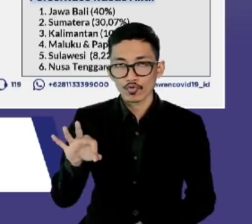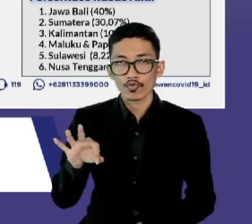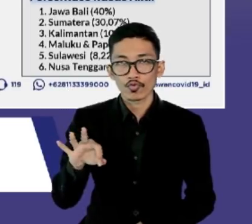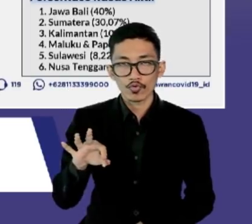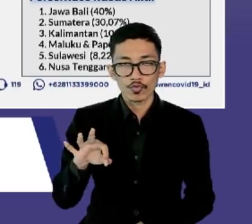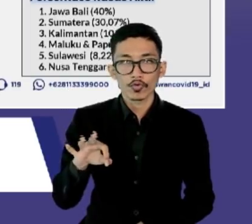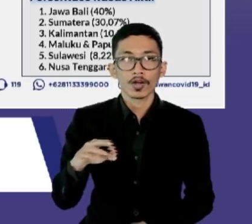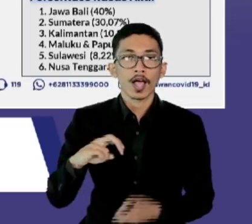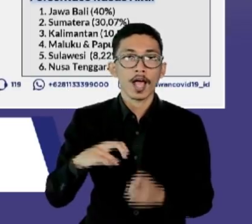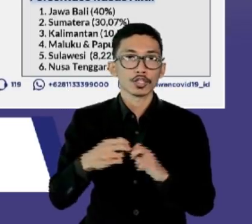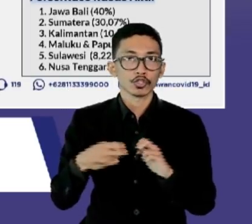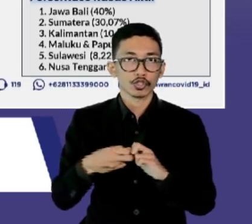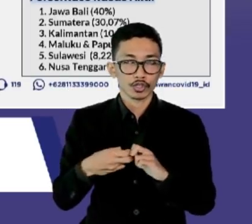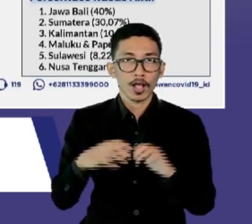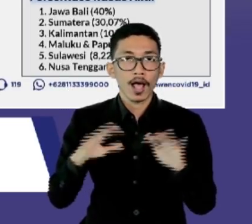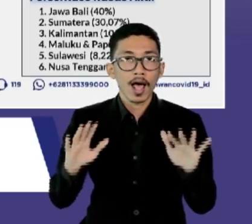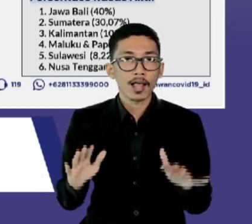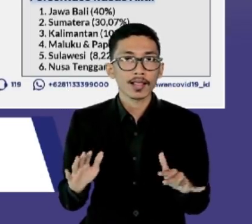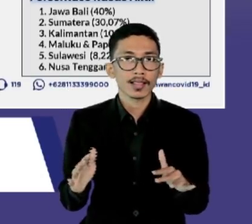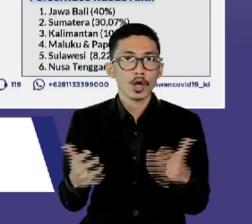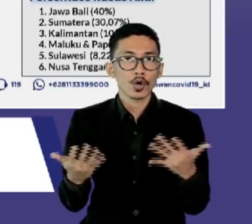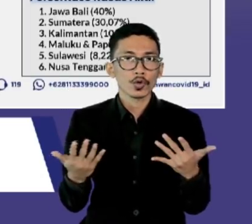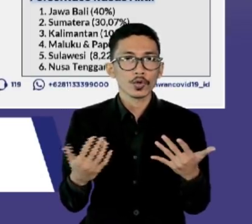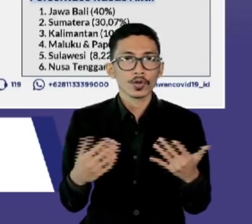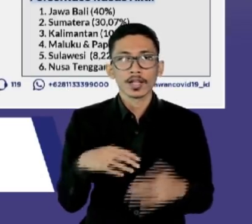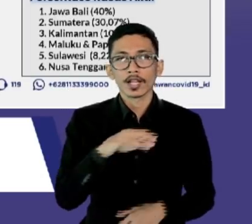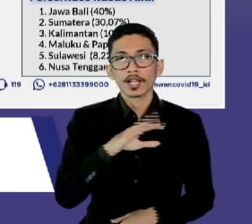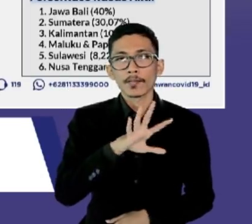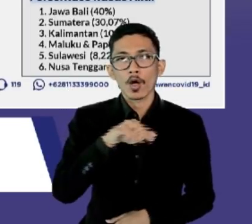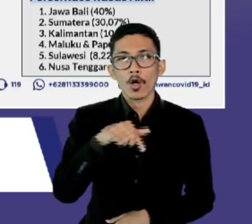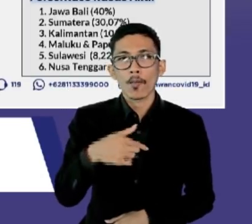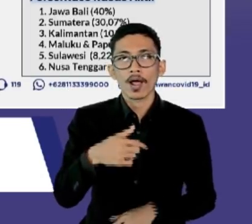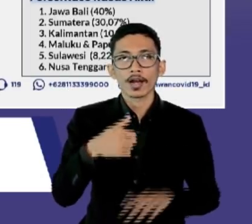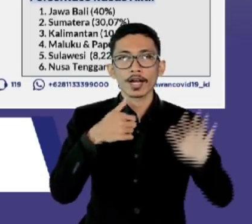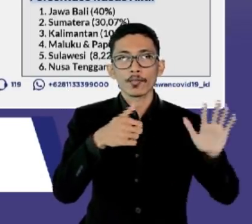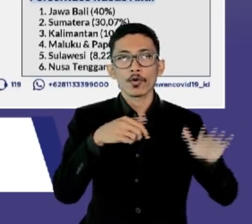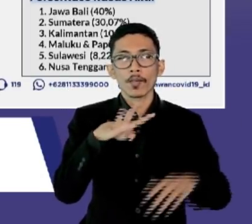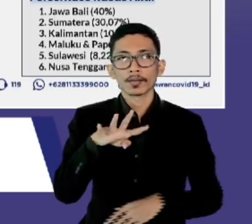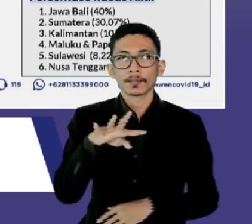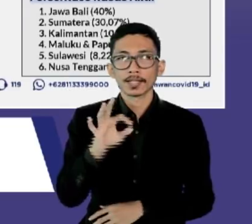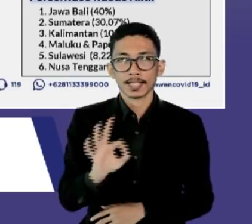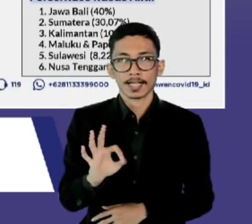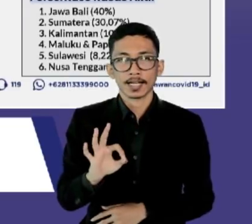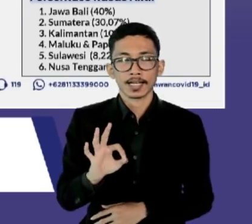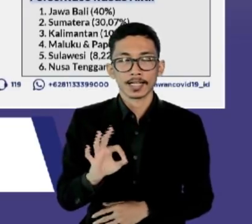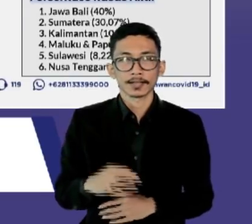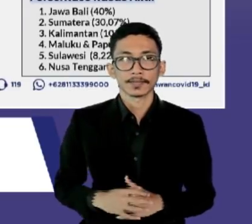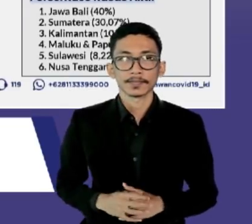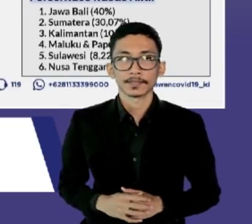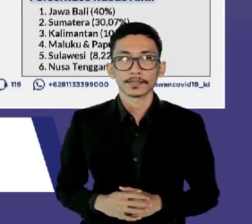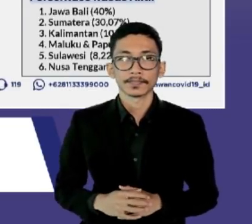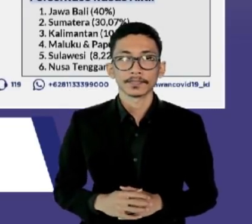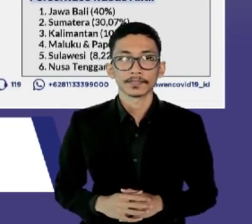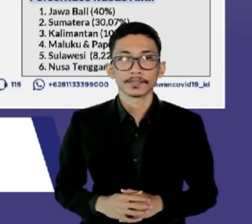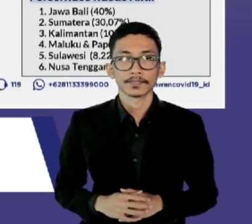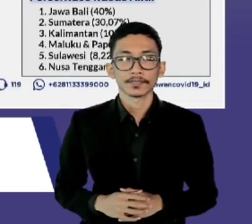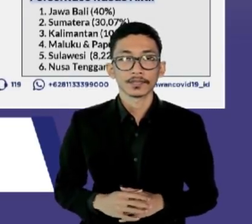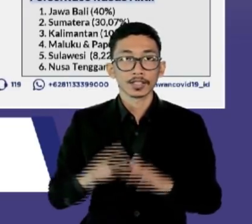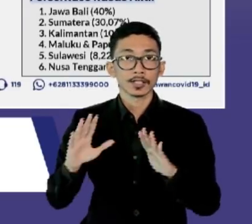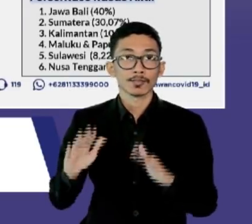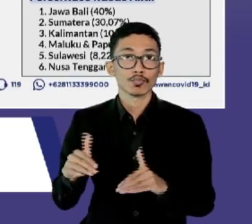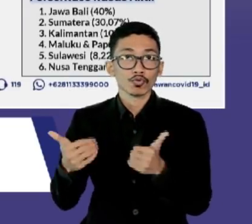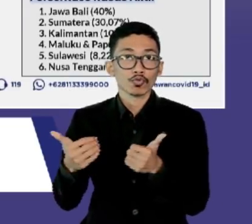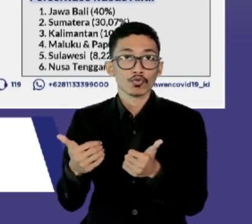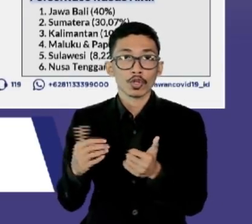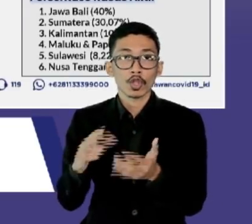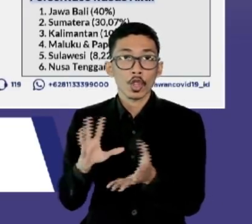225.267 kasus atau menyumbang 5,46% dari total kasus nasional. Total kesembuhannya